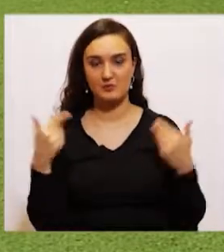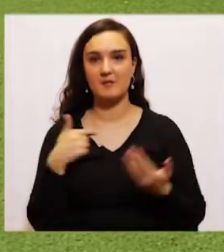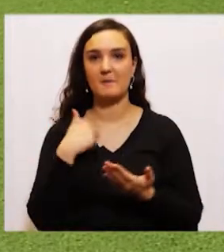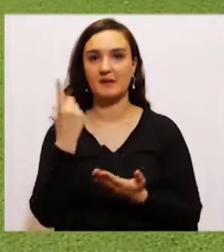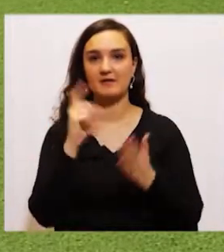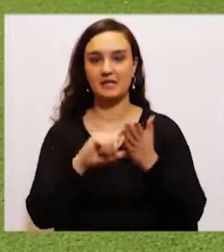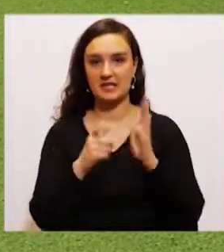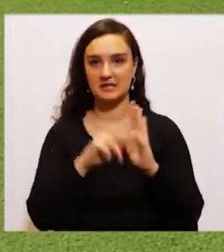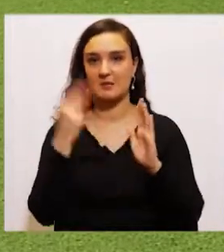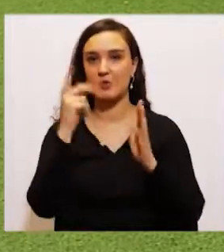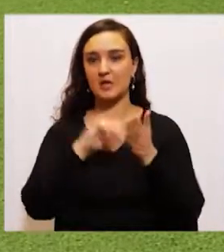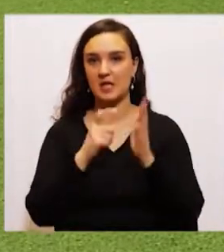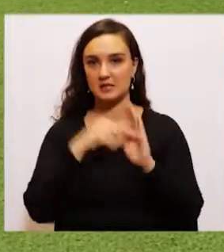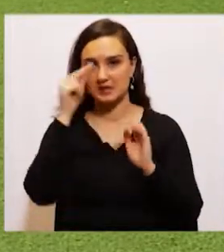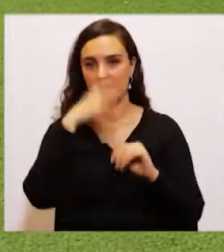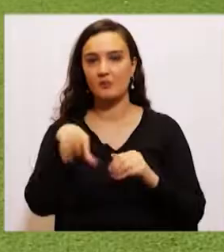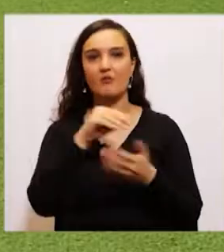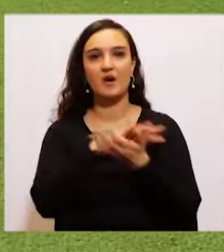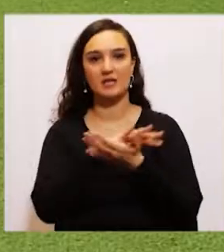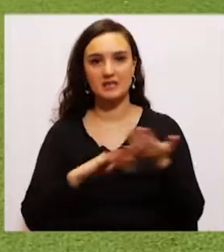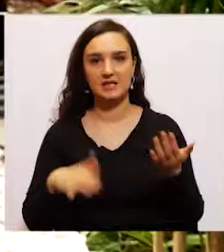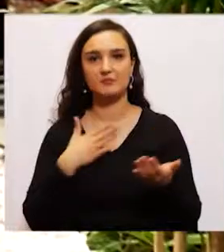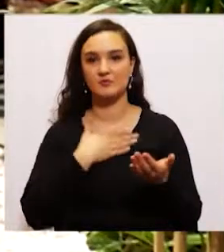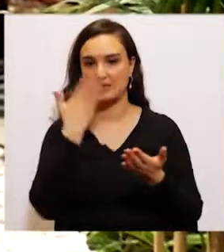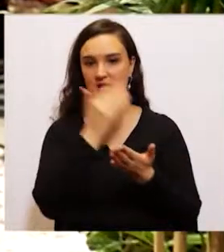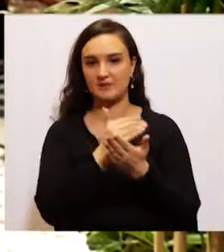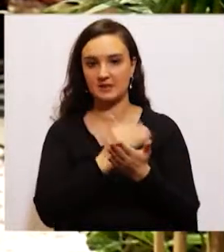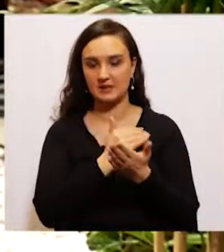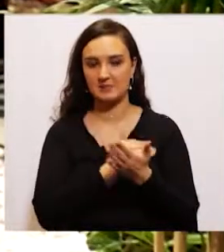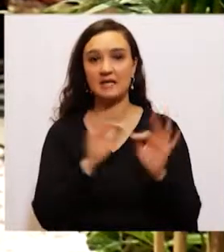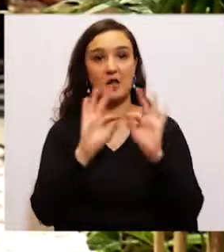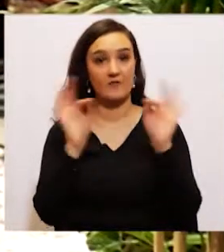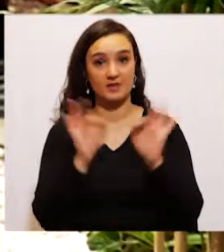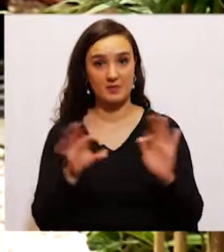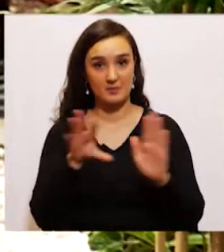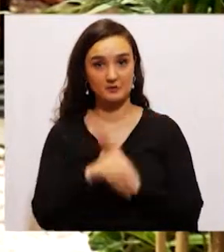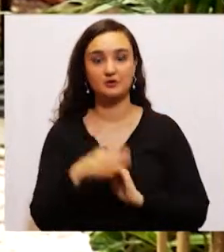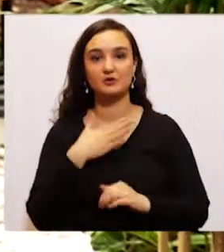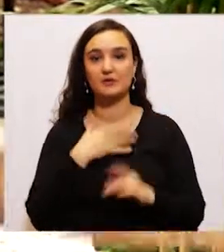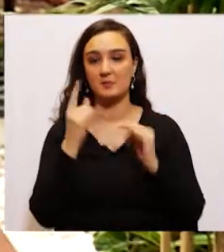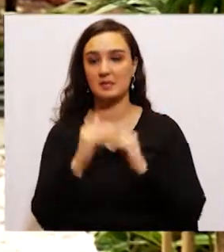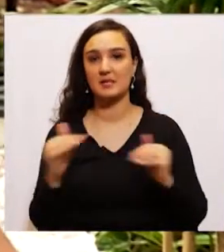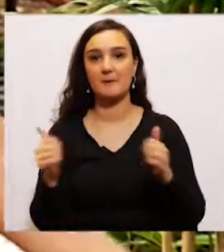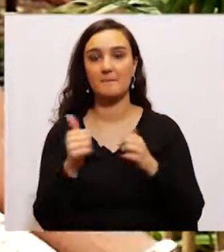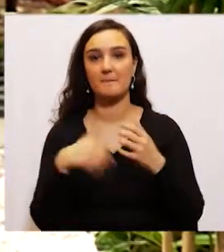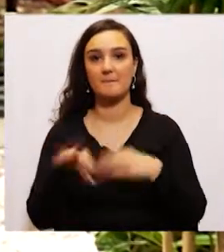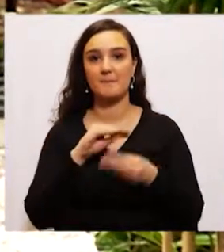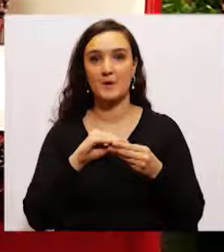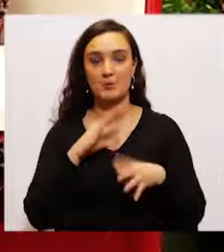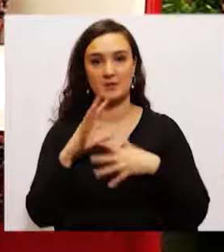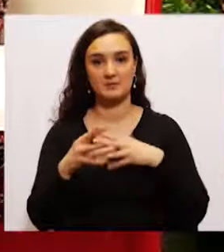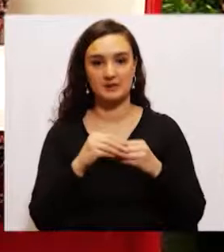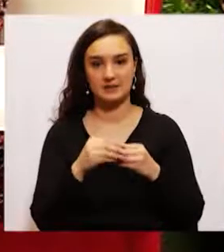გამარჯობა პირველ და მეორე კლასელებო, ვაგრძელებთ ჩვენ გაკვეთილებს ახეთ ხელოვნებაში ჩვენ პატარა მეგობრებთან